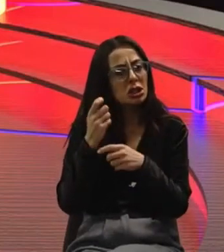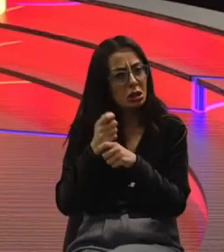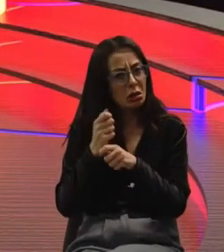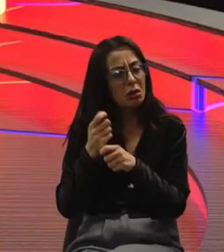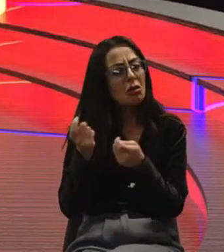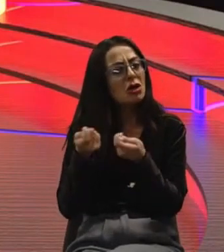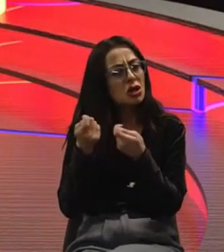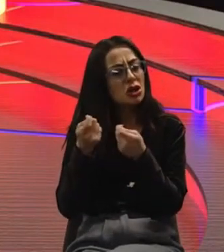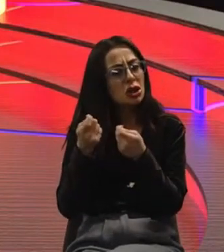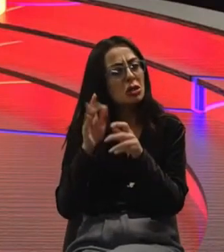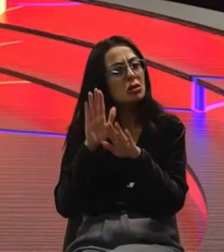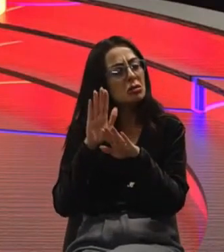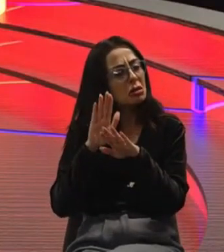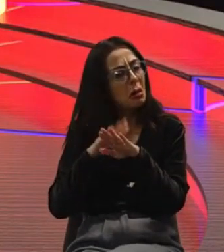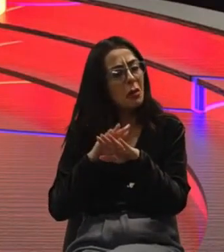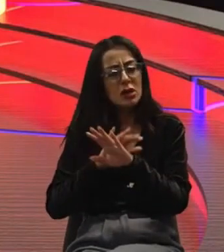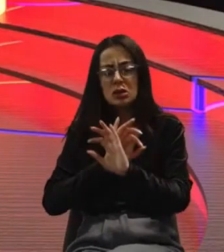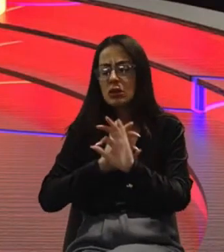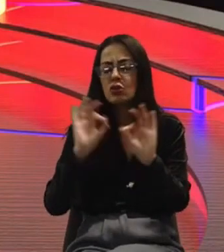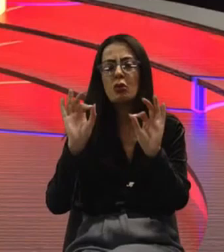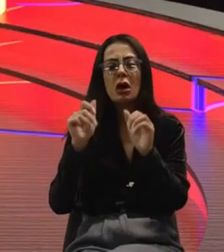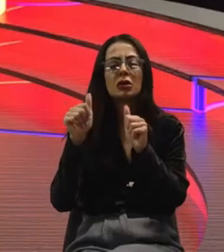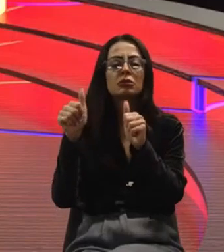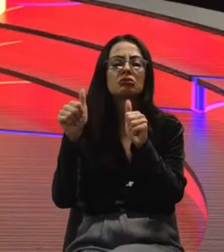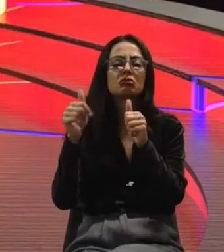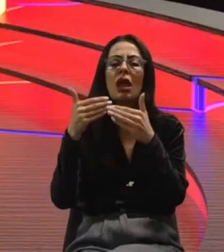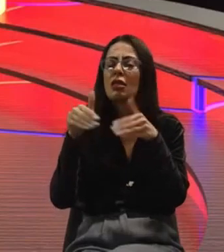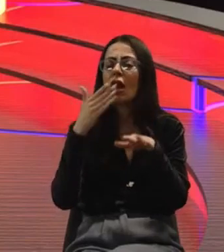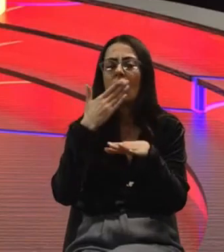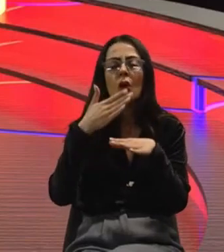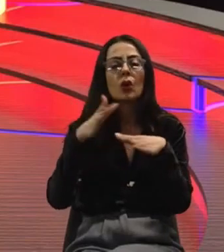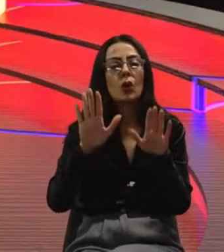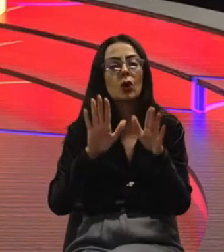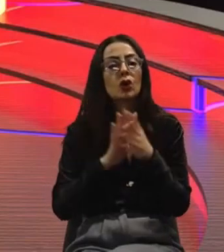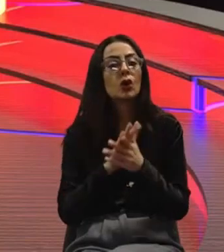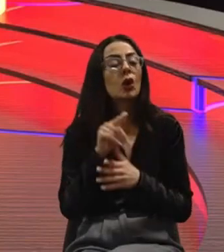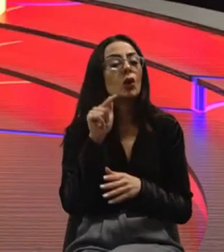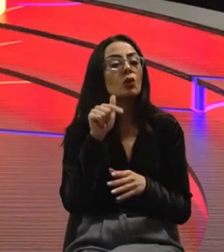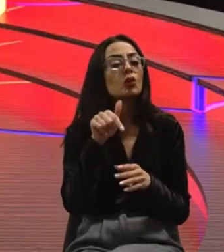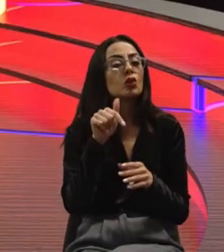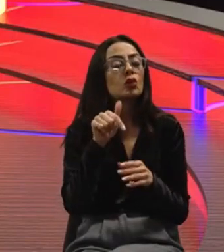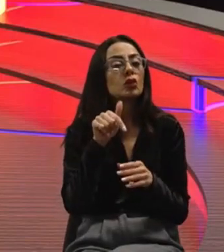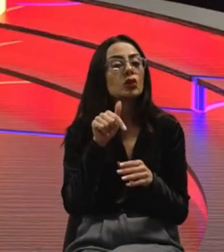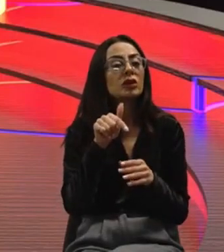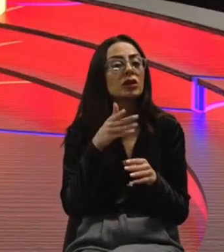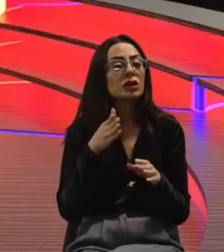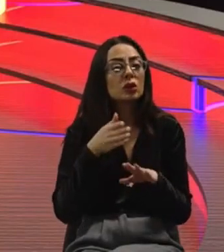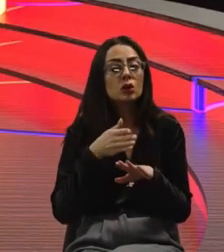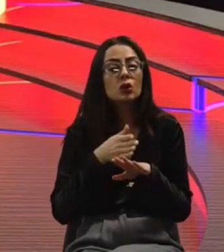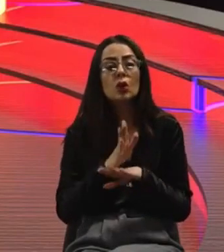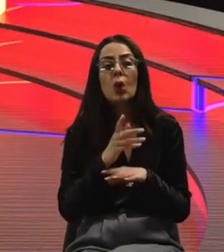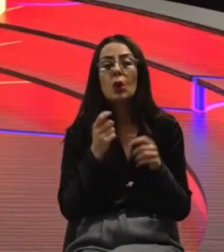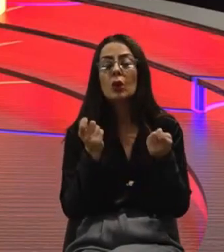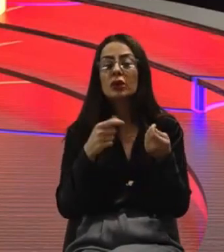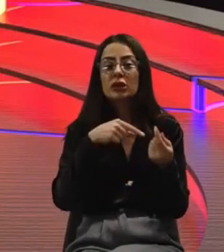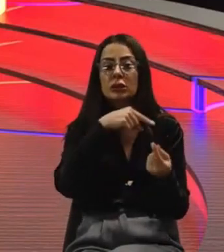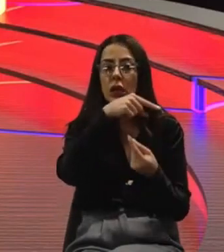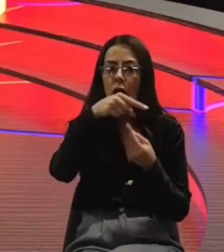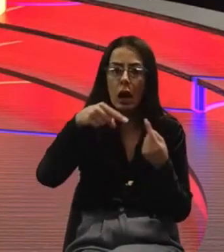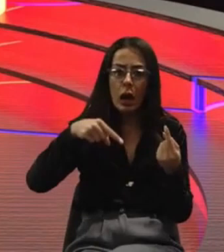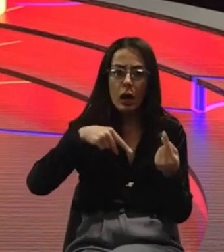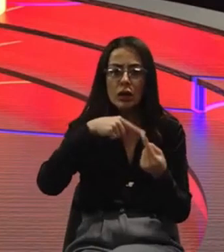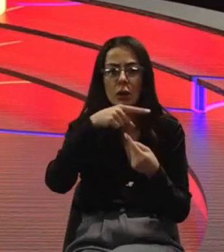değil bu adamda Ne istediğinizi ne kadar yanlar doğru bir iş arama süreci geçirir